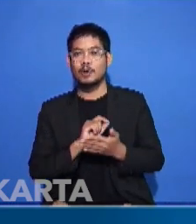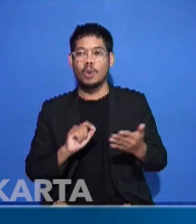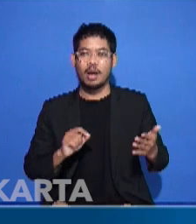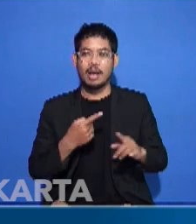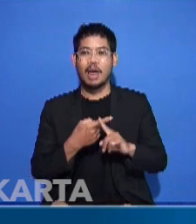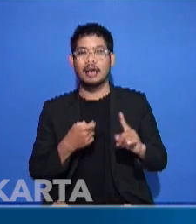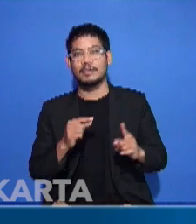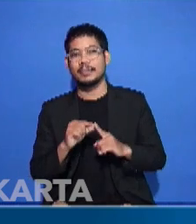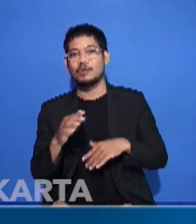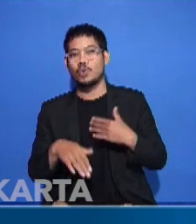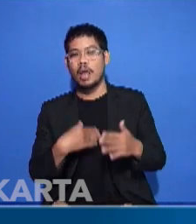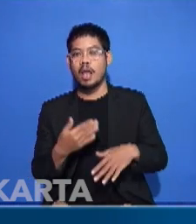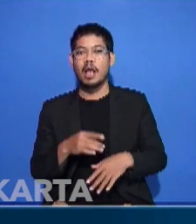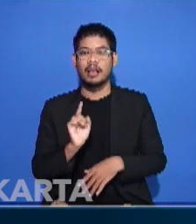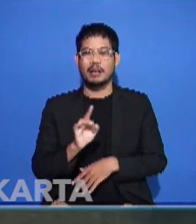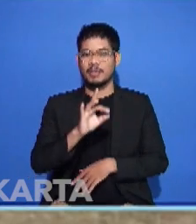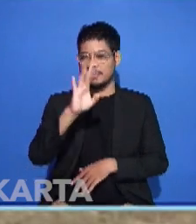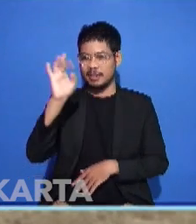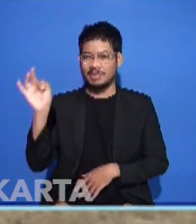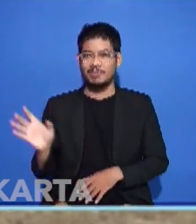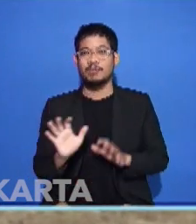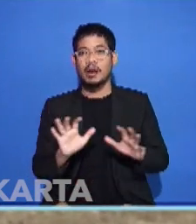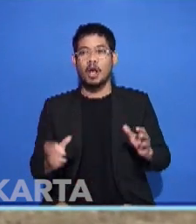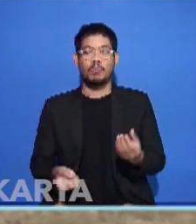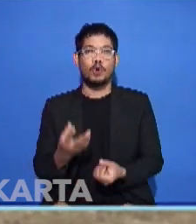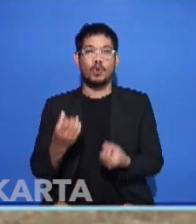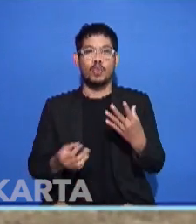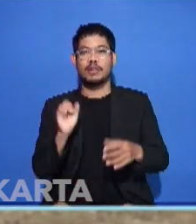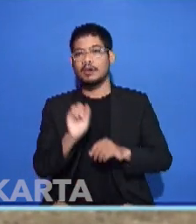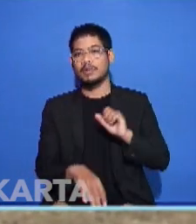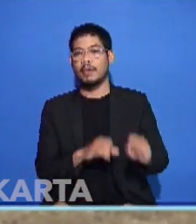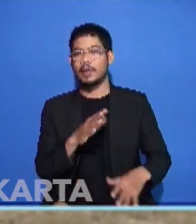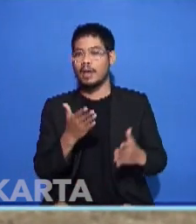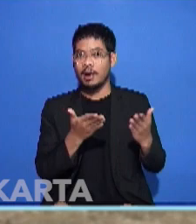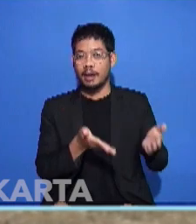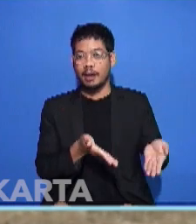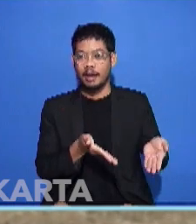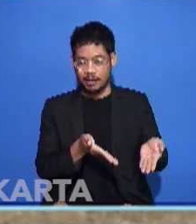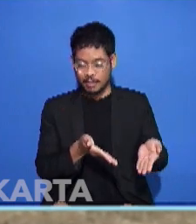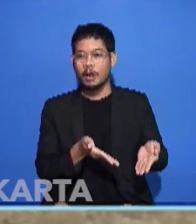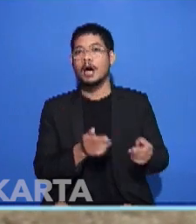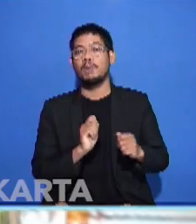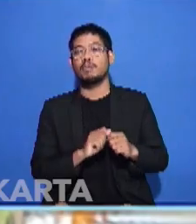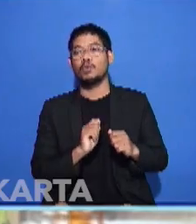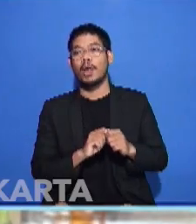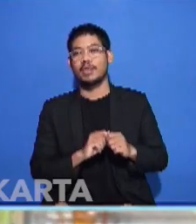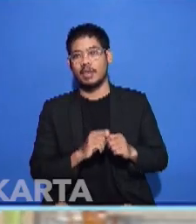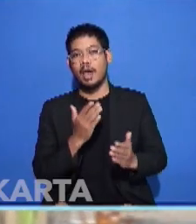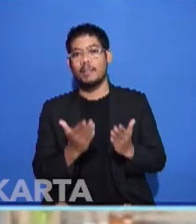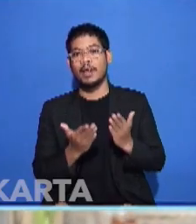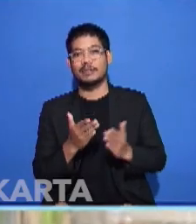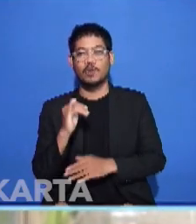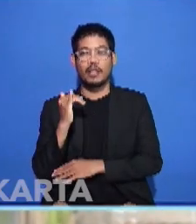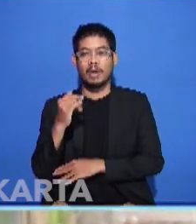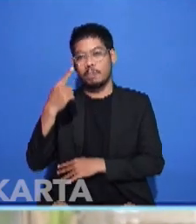tempat-tempat yang memproduksi sampah pemerintah kota Yogyakarta juga meluncurkan fitur Bank Sampah Melalui aplikasi Jogja Smart